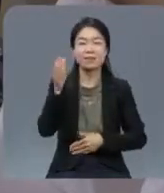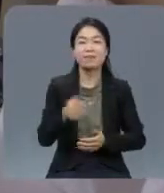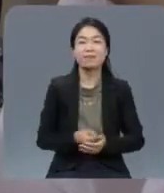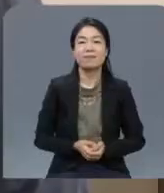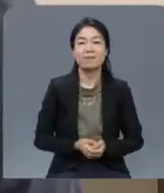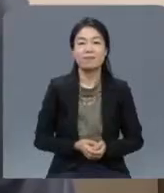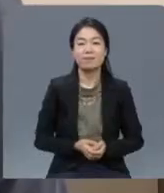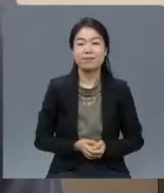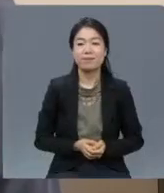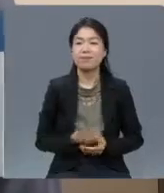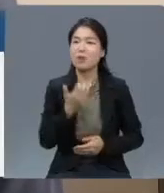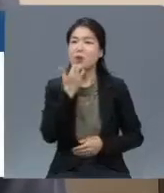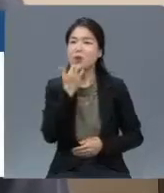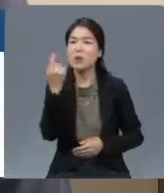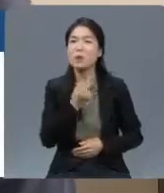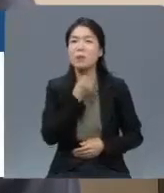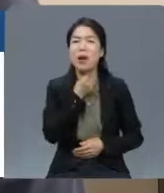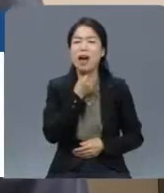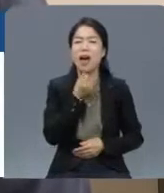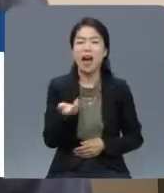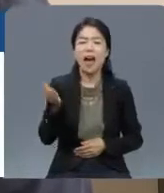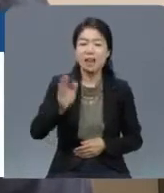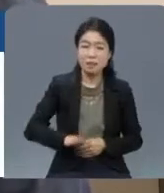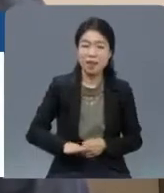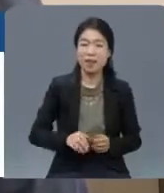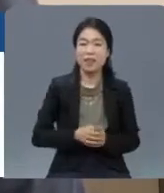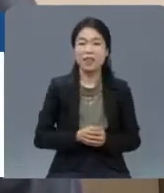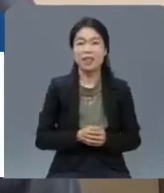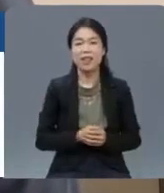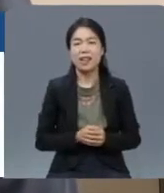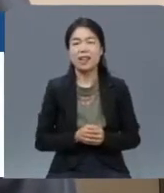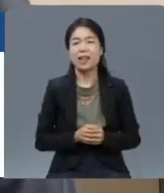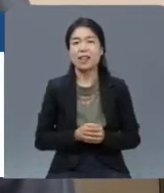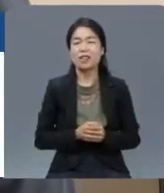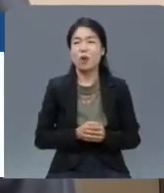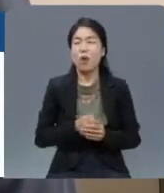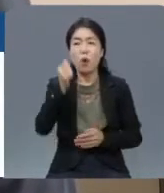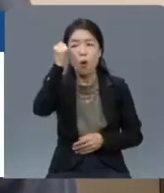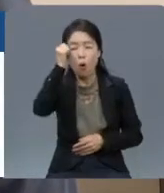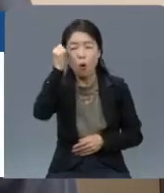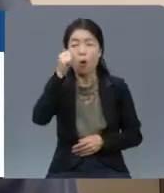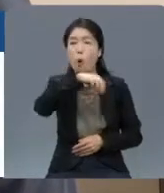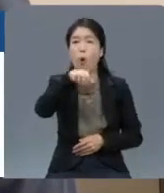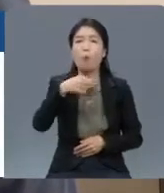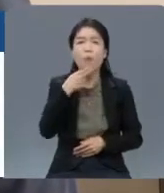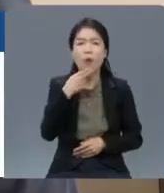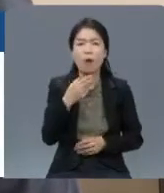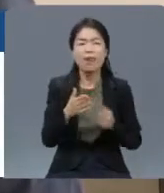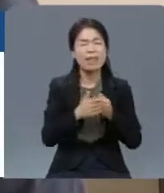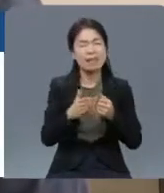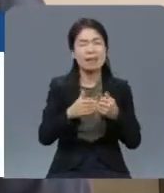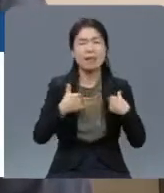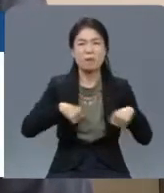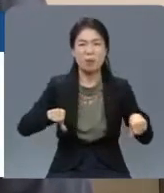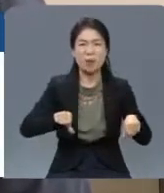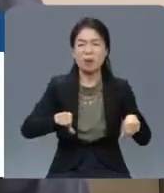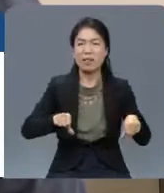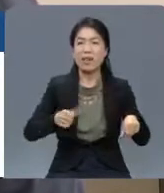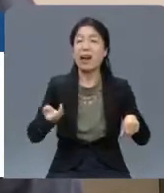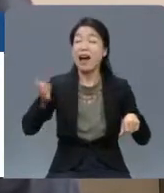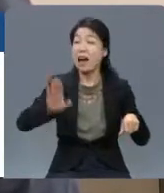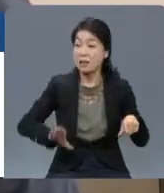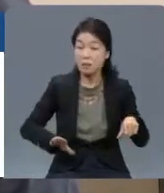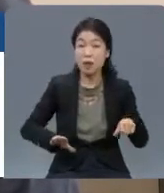있습니다. 서울에서도 한번 오고 싶어도 머무를 데가 없기 때문에 못 오고 했는데 이제